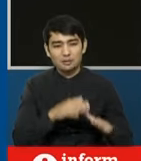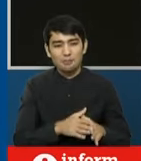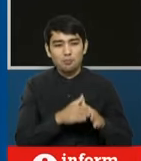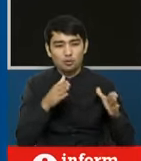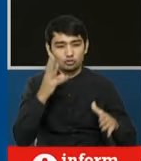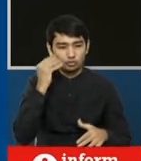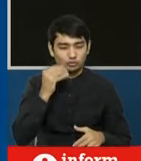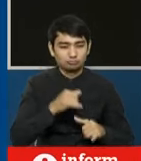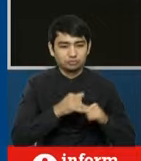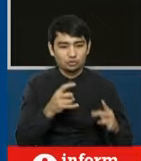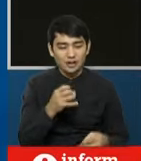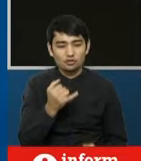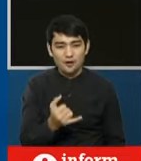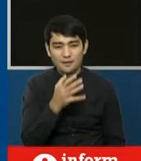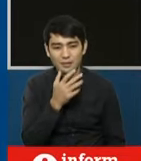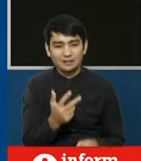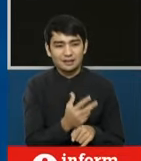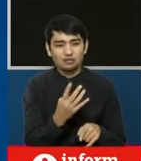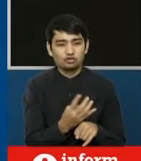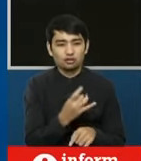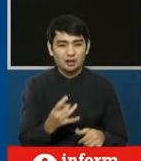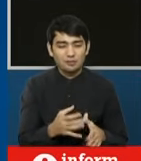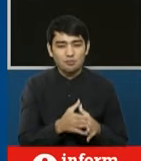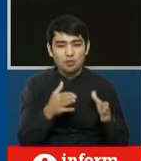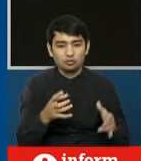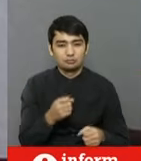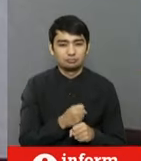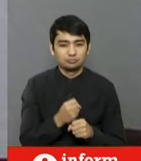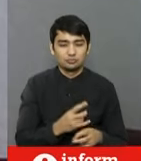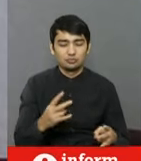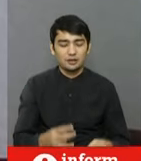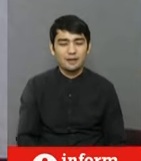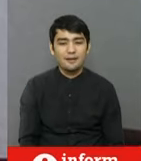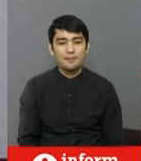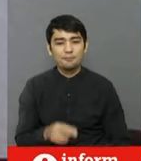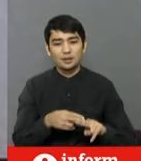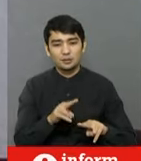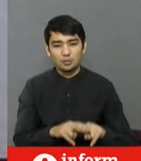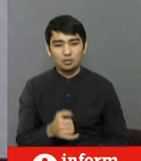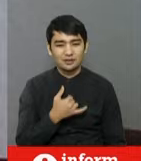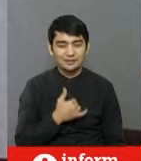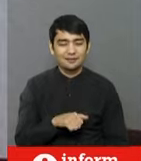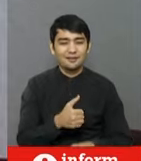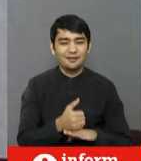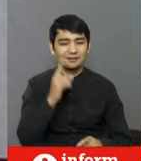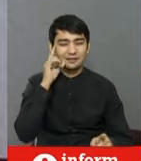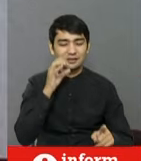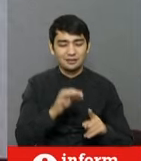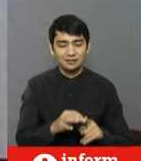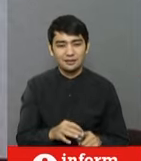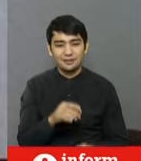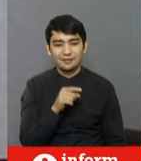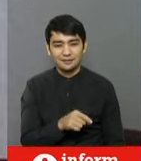көлемін қазіргі уақыттағыдан 3 есе, 4 есе арттыруға мүмкіндік беруіміз керек. Сол үшін де біздегі негізгі бағыт бұл